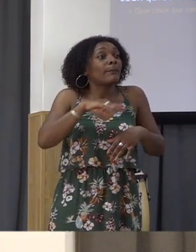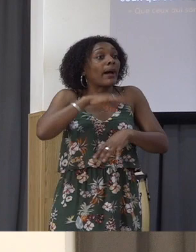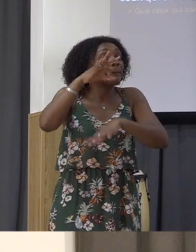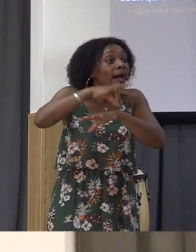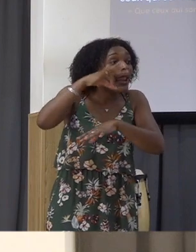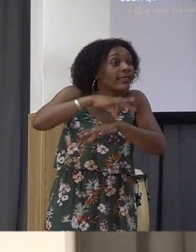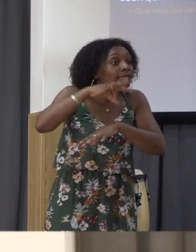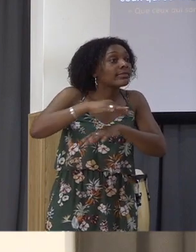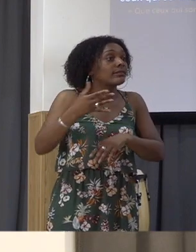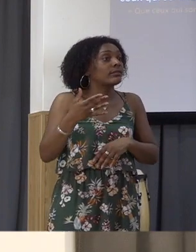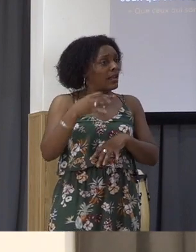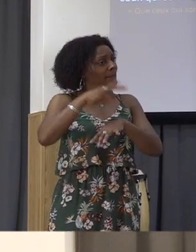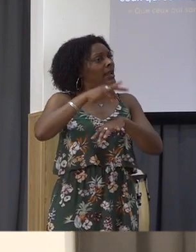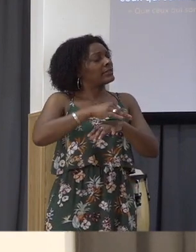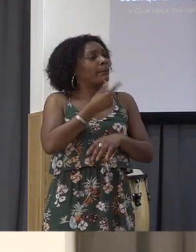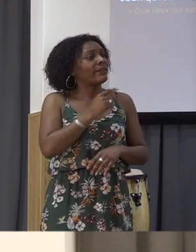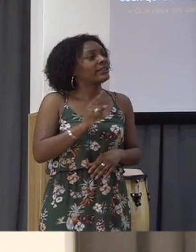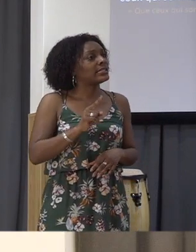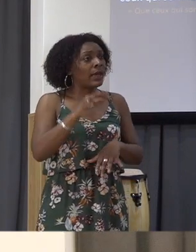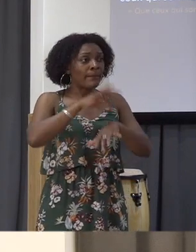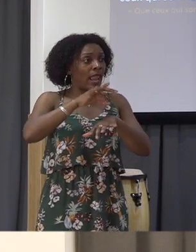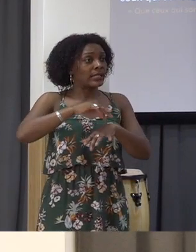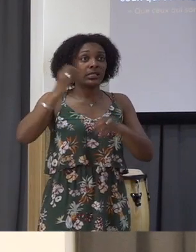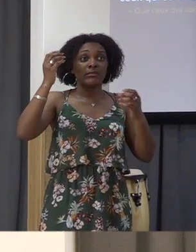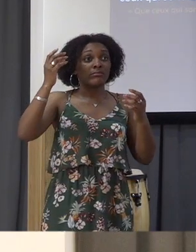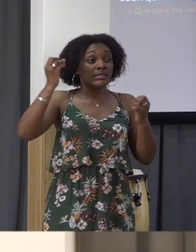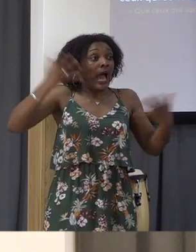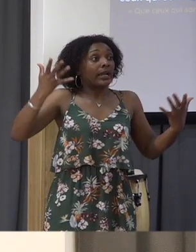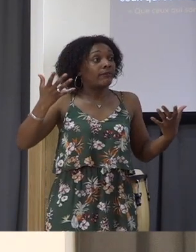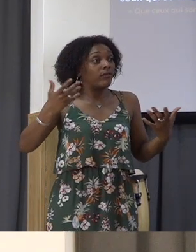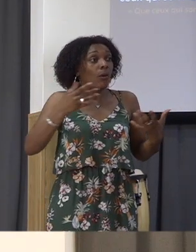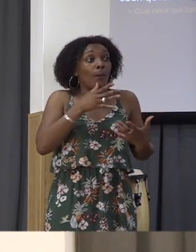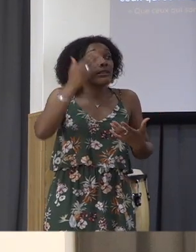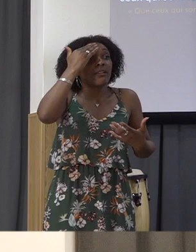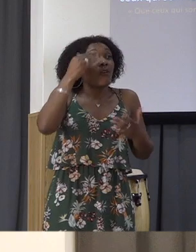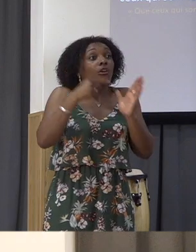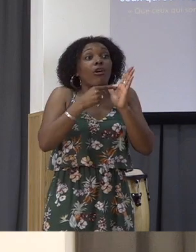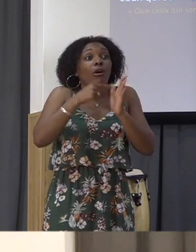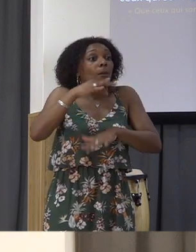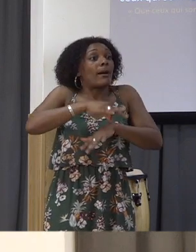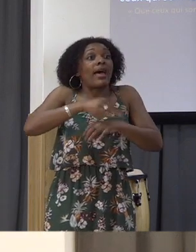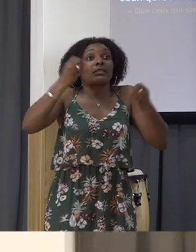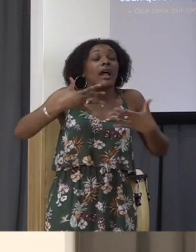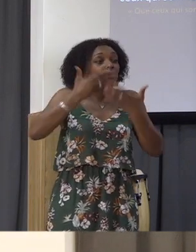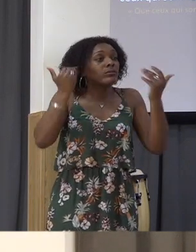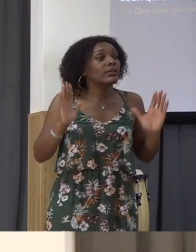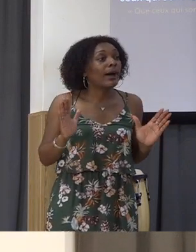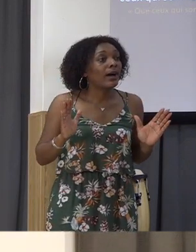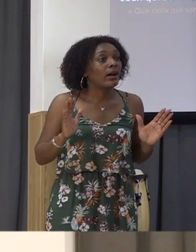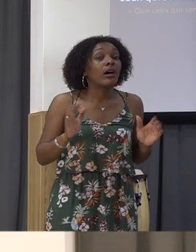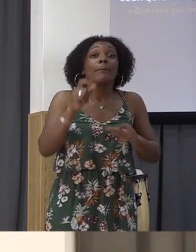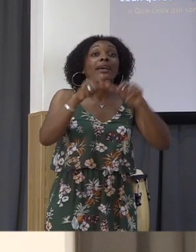La maladie, c'est quelque chose qui vient nous frapper, qui nous fragilise. qui fait que déjà on ne vient pas